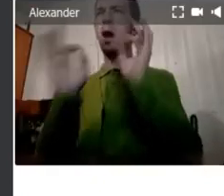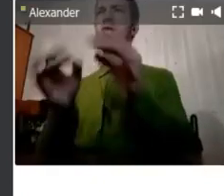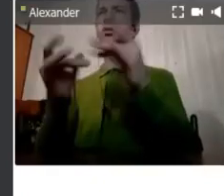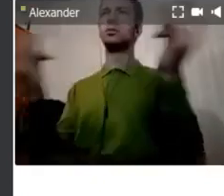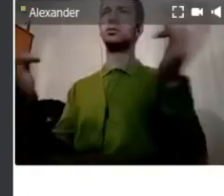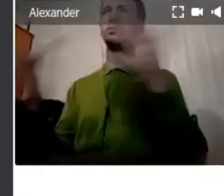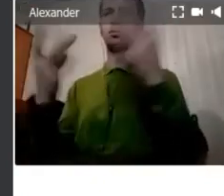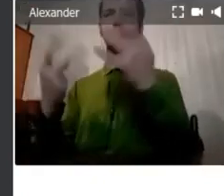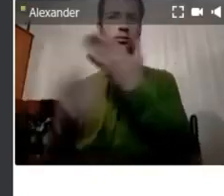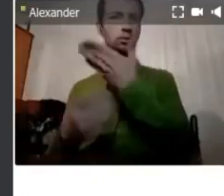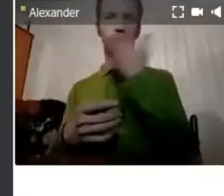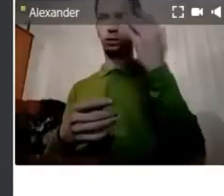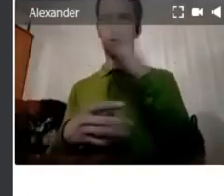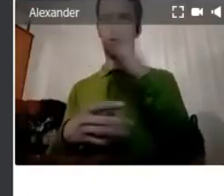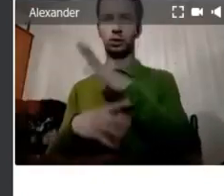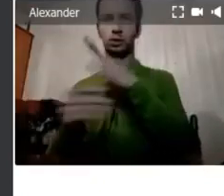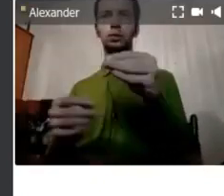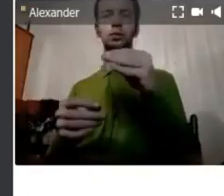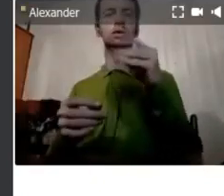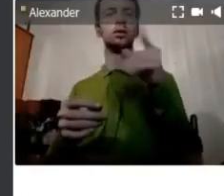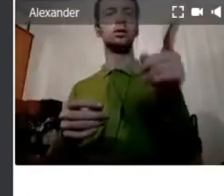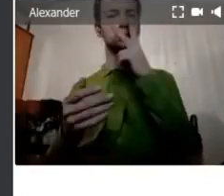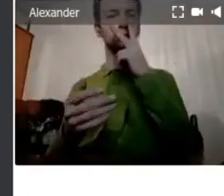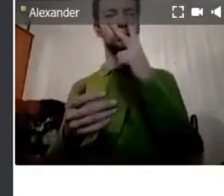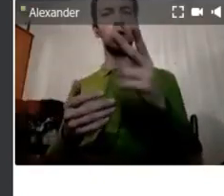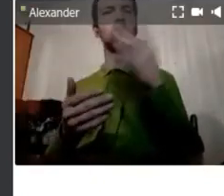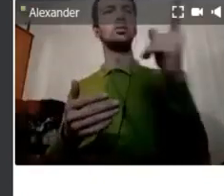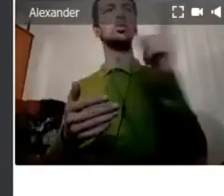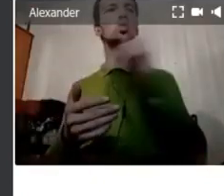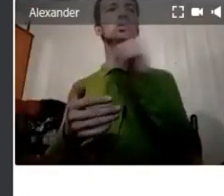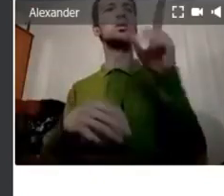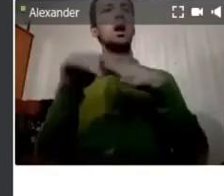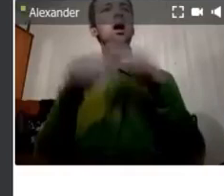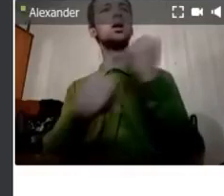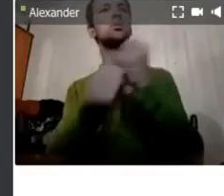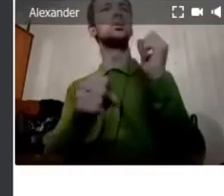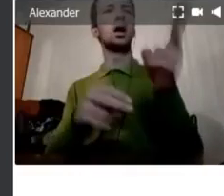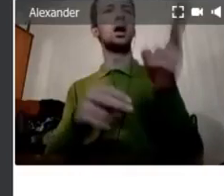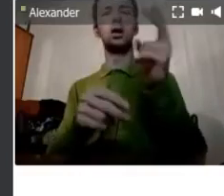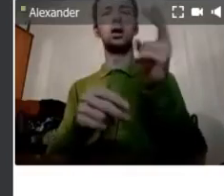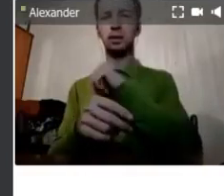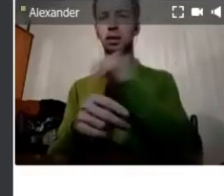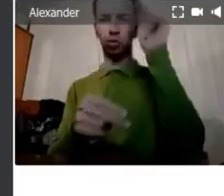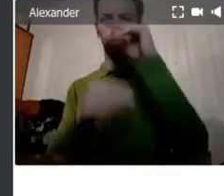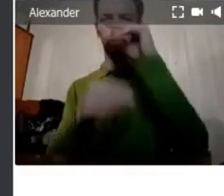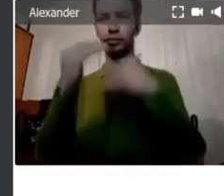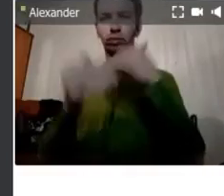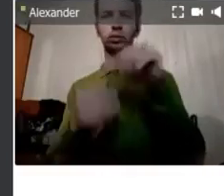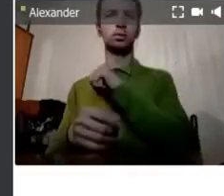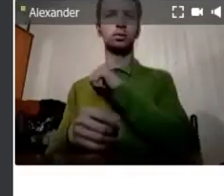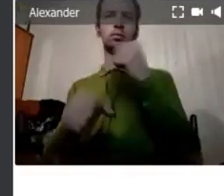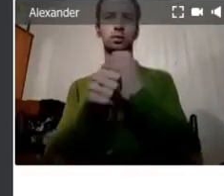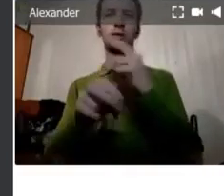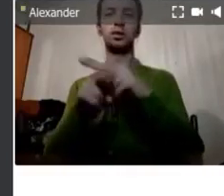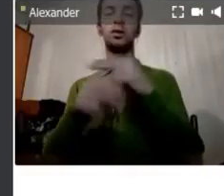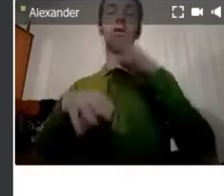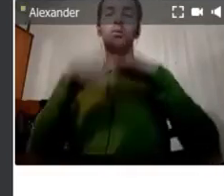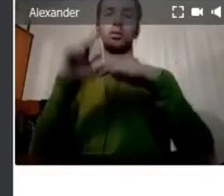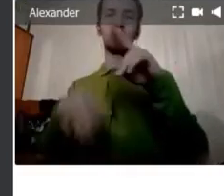все, применяйте, пробуйте, применяйте, делайте. Это основное. Мы не теоретики, мы практики.